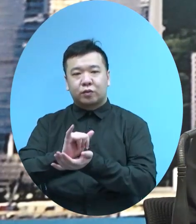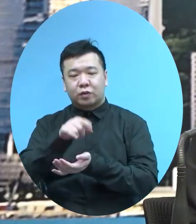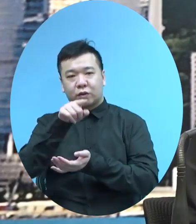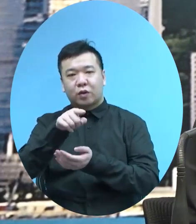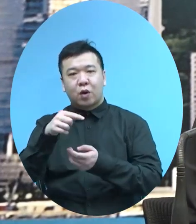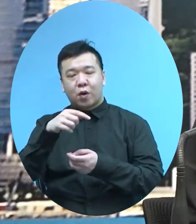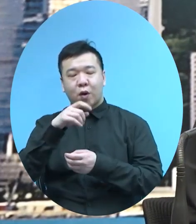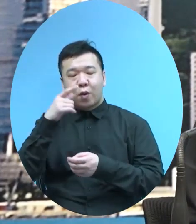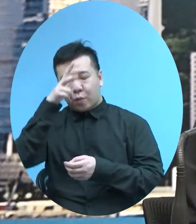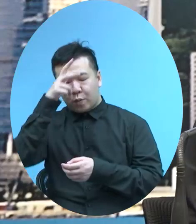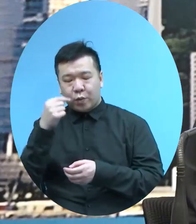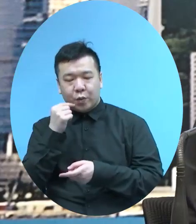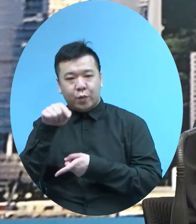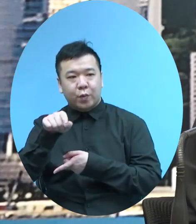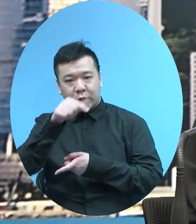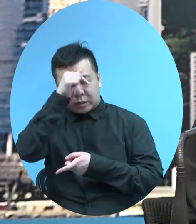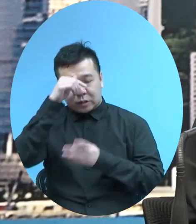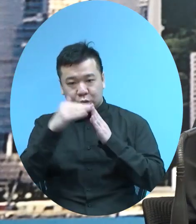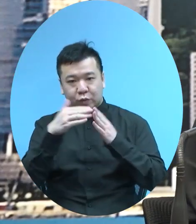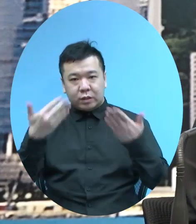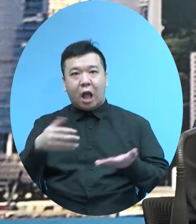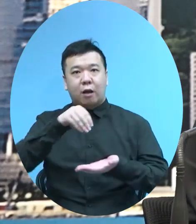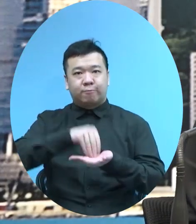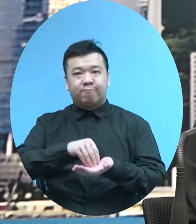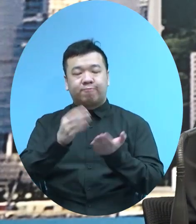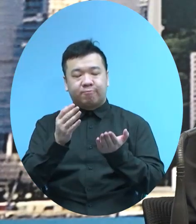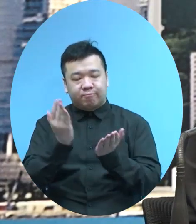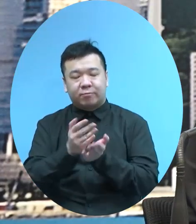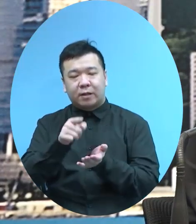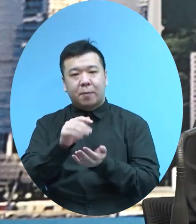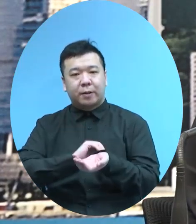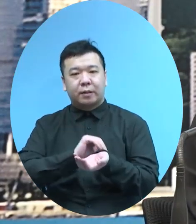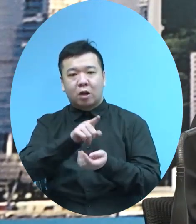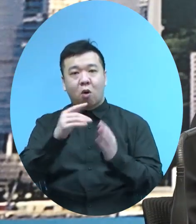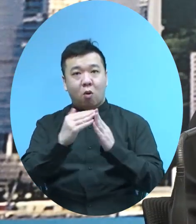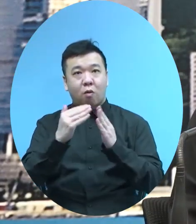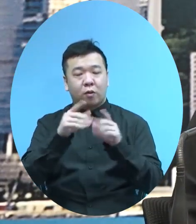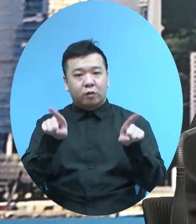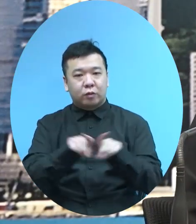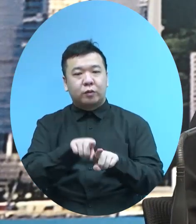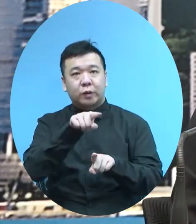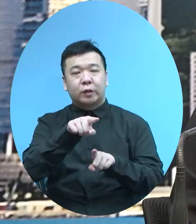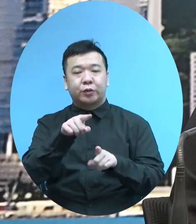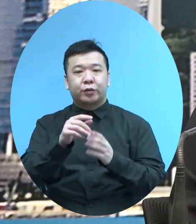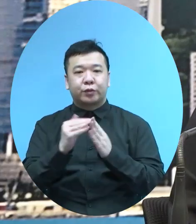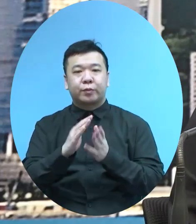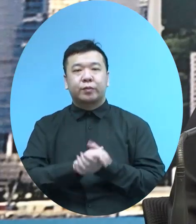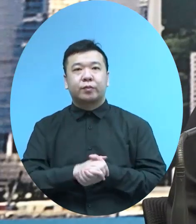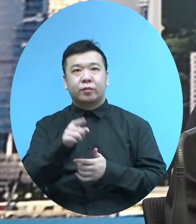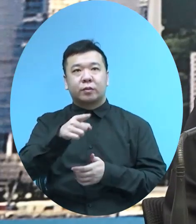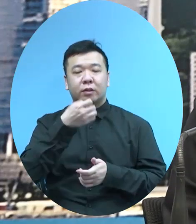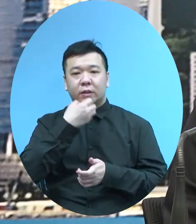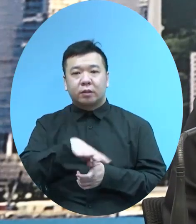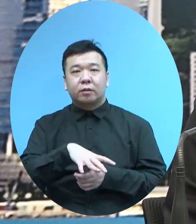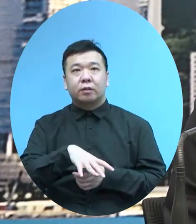院，咁今日咧就確診嘅。咁佢就係同屋企人住嘅啦。咁佢就曾經